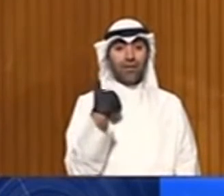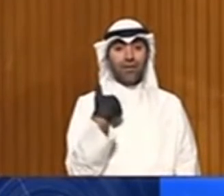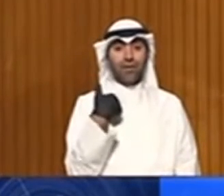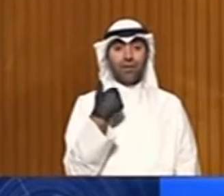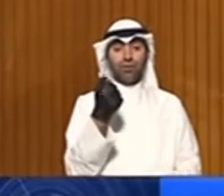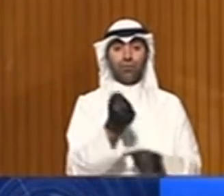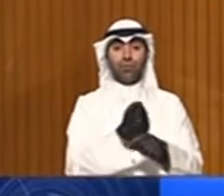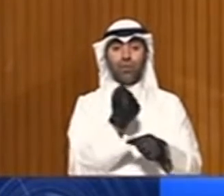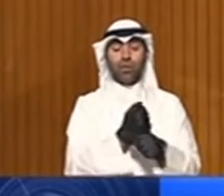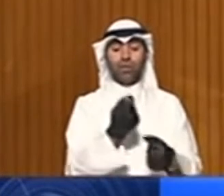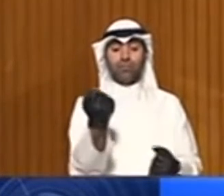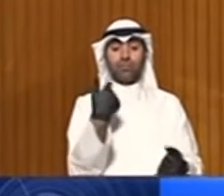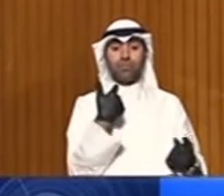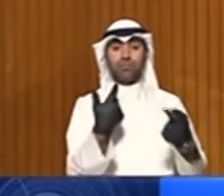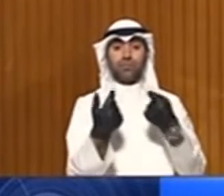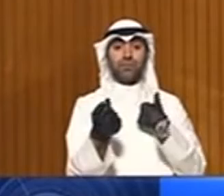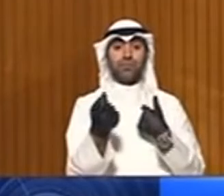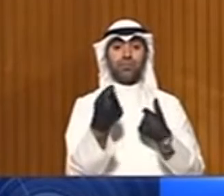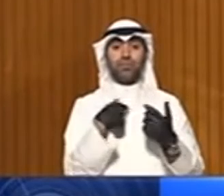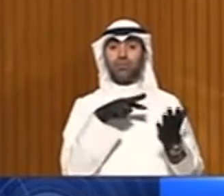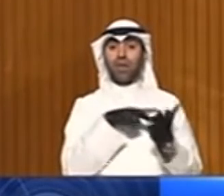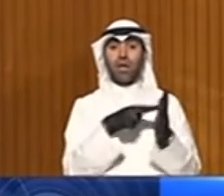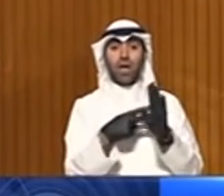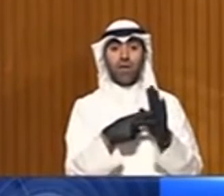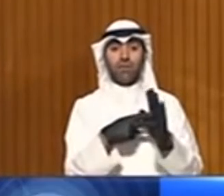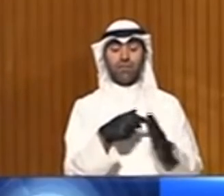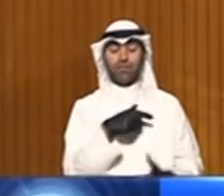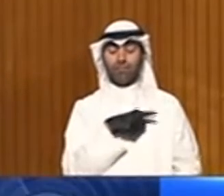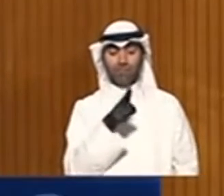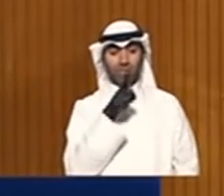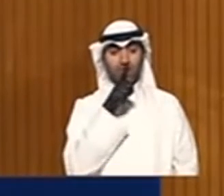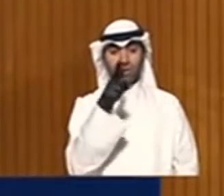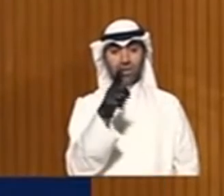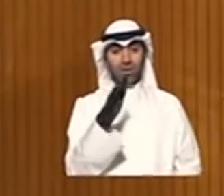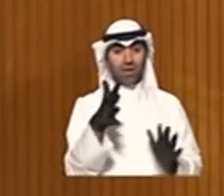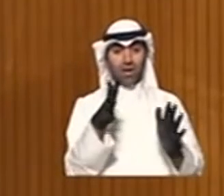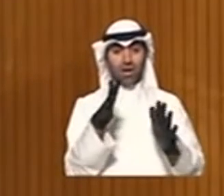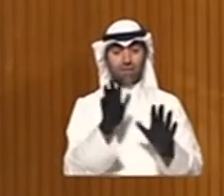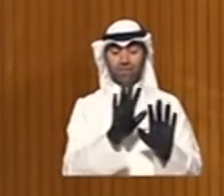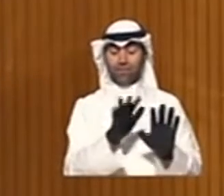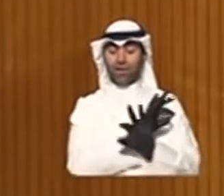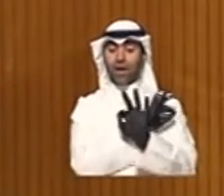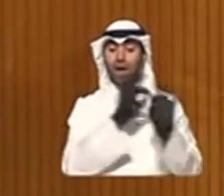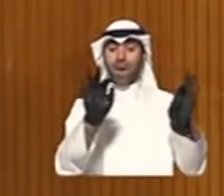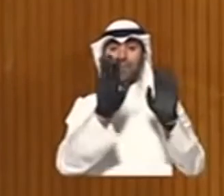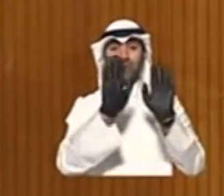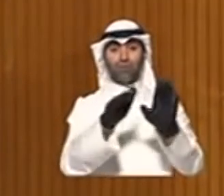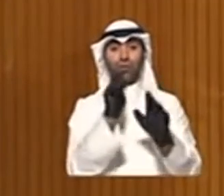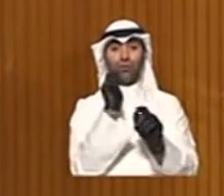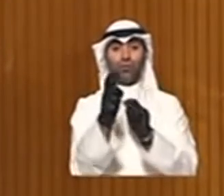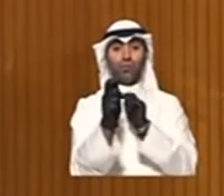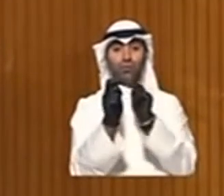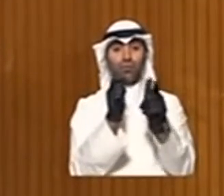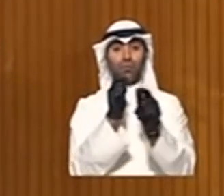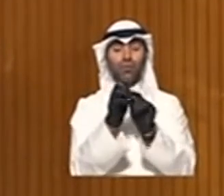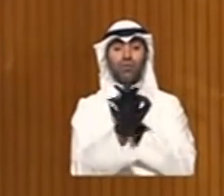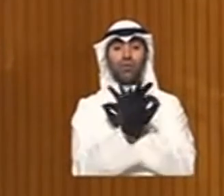شخص أو أكثر من 16,000، 16,272 هذا آخر رقم عندي، أحدث رقم عندي، اللي مسجلين على الباب الخامس.